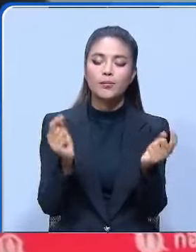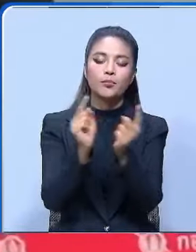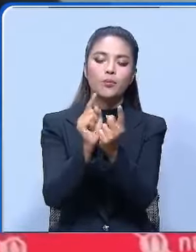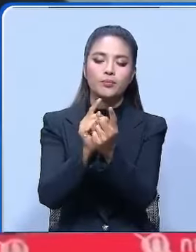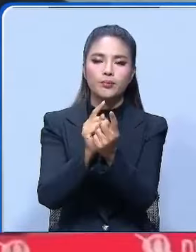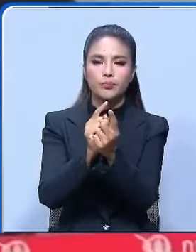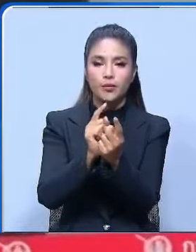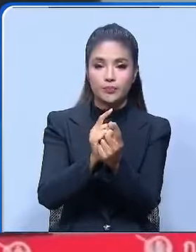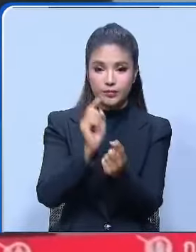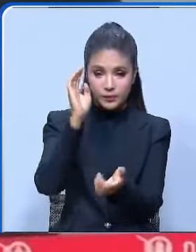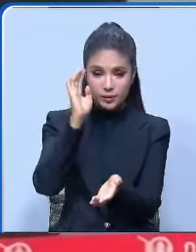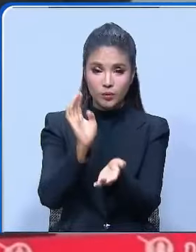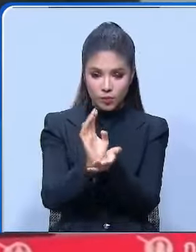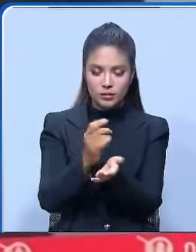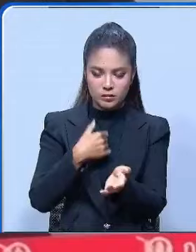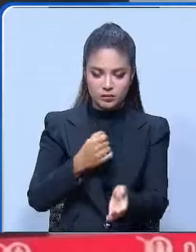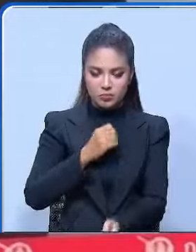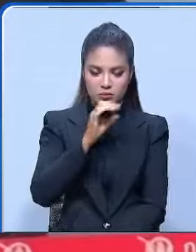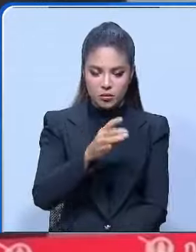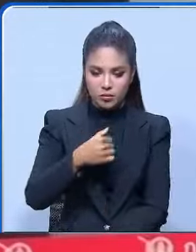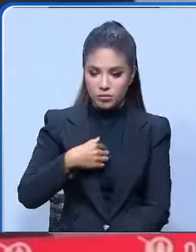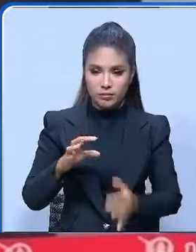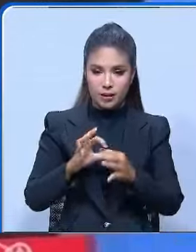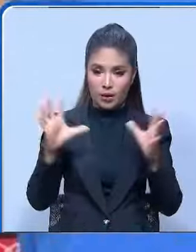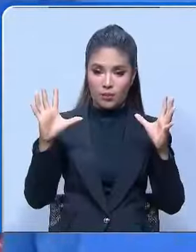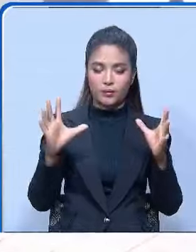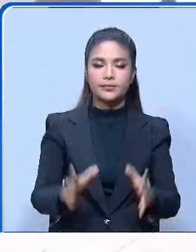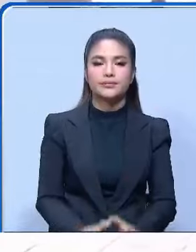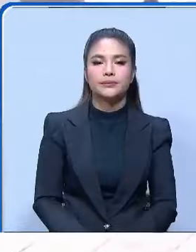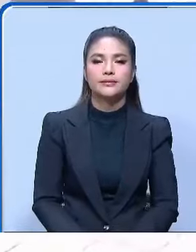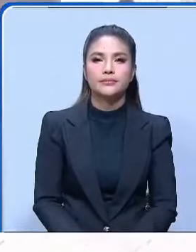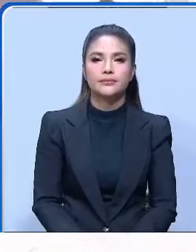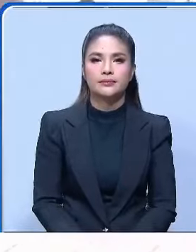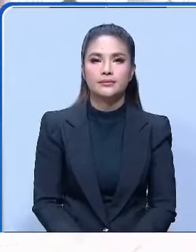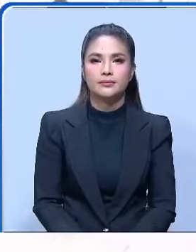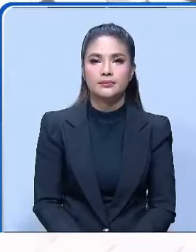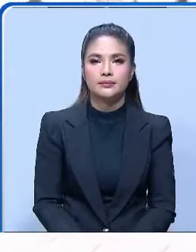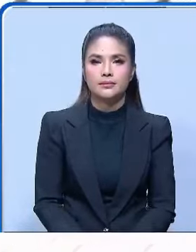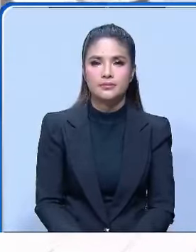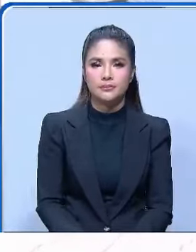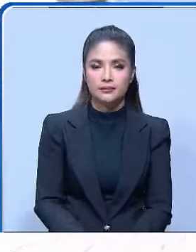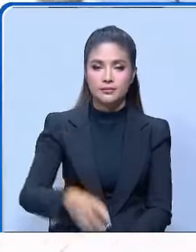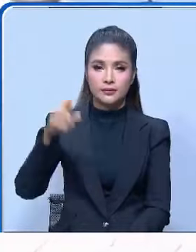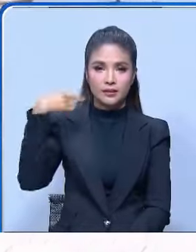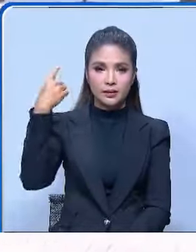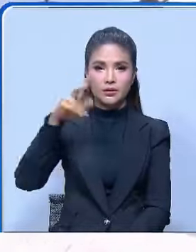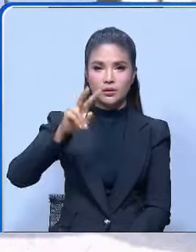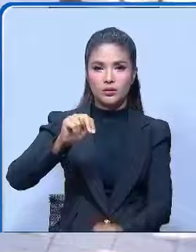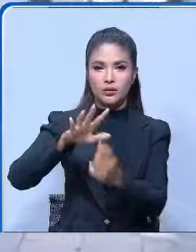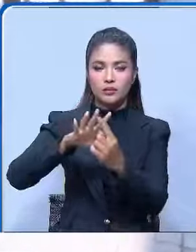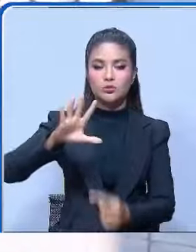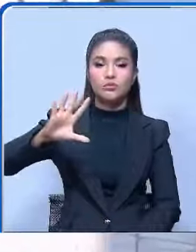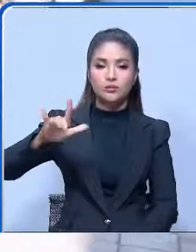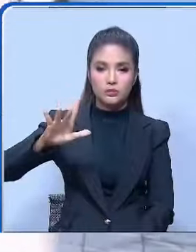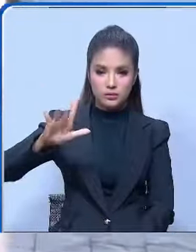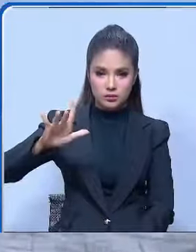บบนี้เพื่อเป็นการแสดงความบริสุทธิ์ของตัวเองนะคะส่วนอีกเรื่องนึงเจนุชค่ะที่นายอัจฉริยะเรืองรัตนพงศ์เคยนำหลักฐานไปส่งให้บก.ป